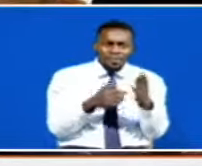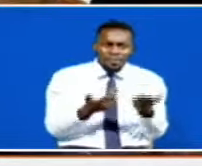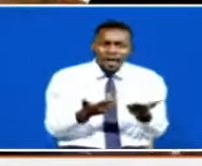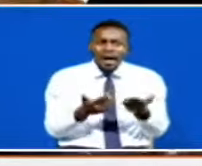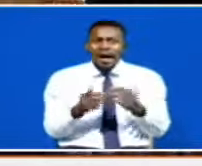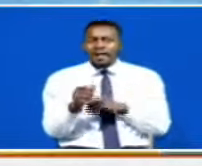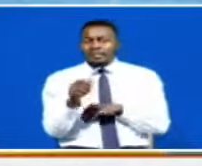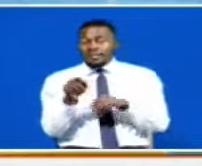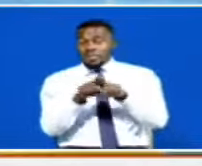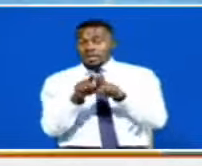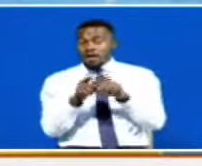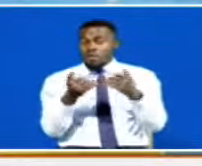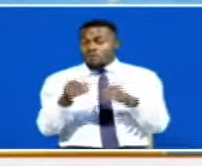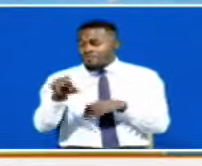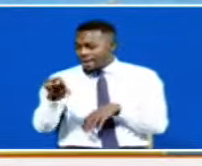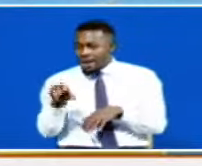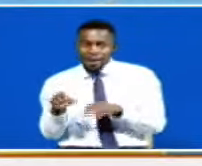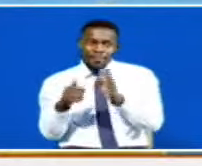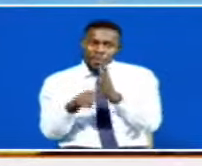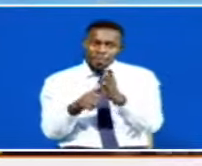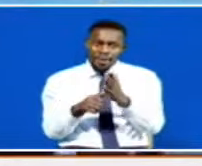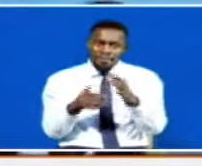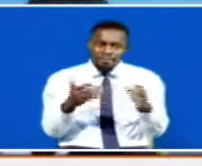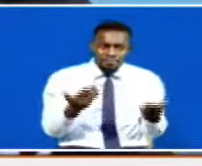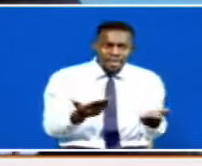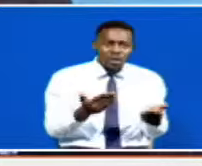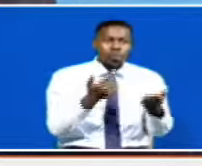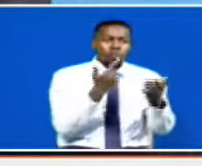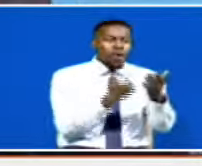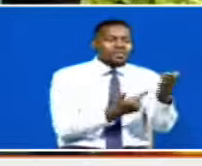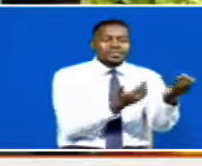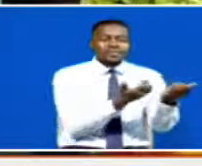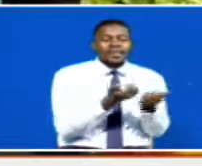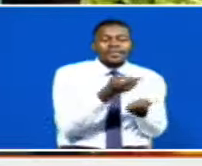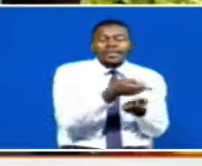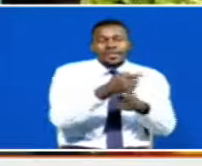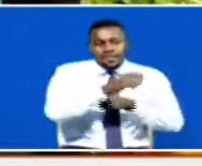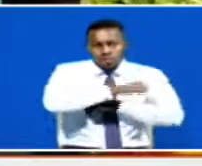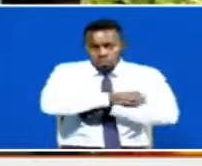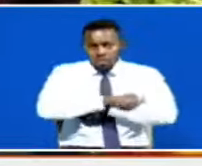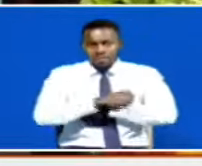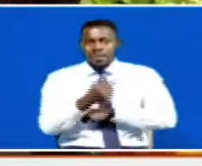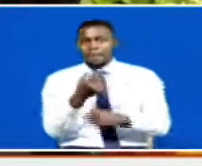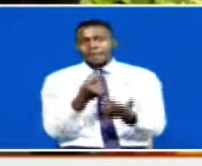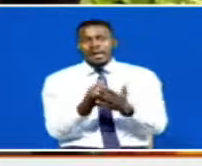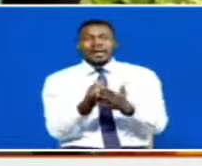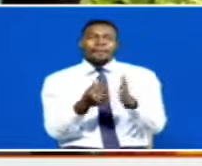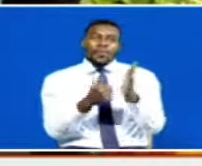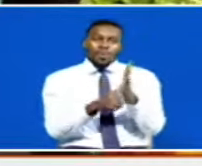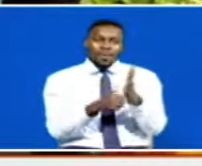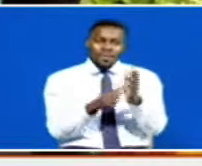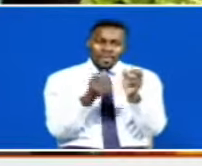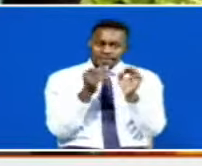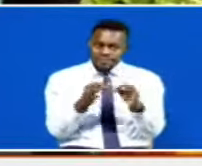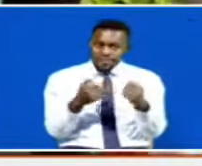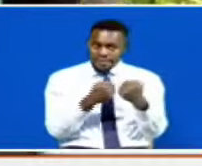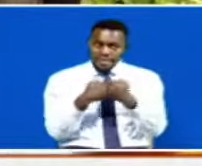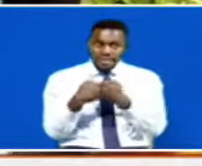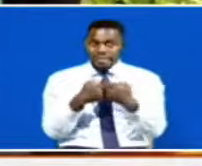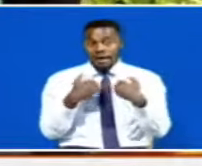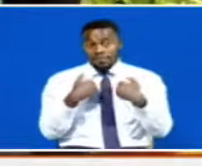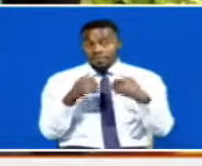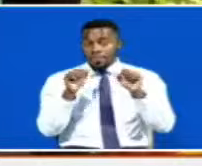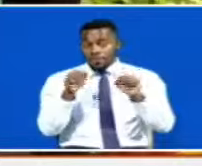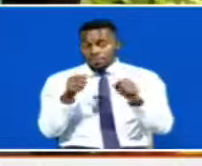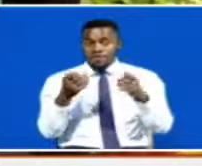ununuzi wa bidhaa zinazohitajika shuleni, wazazi wanalalamika kote nchini. If they have any challenges, they are free to come and visit the